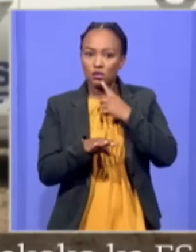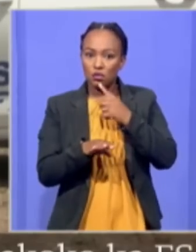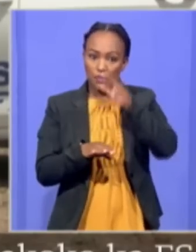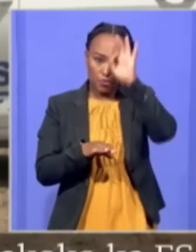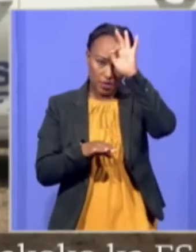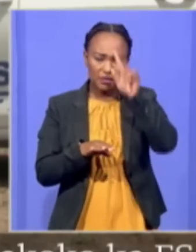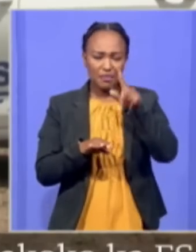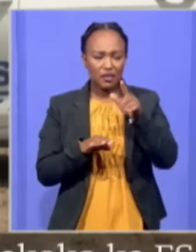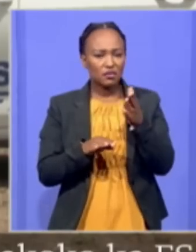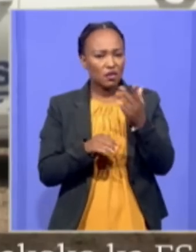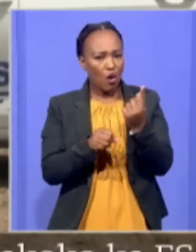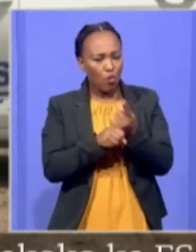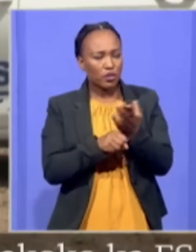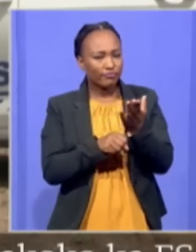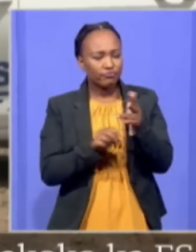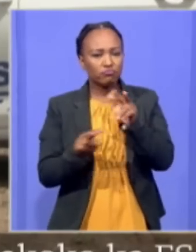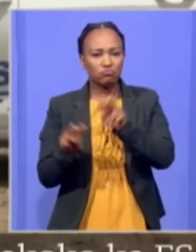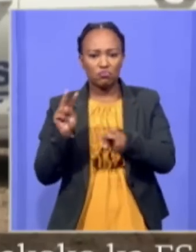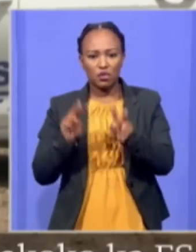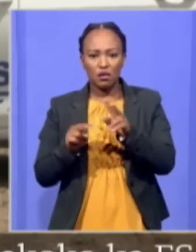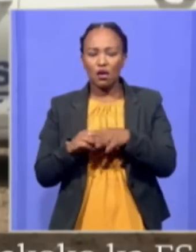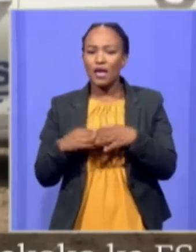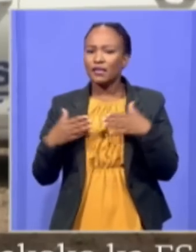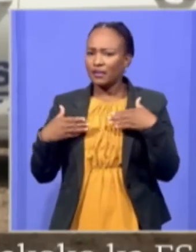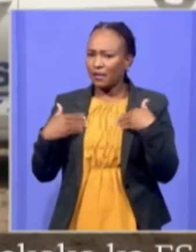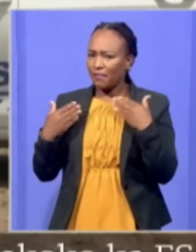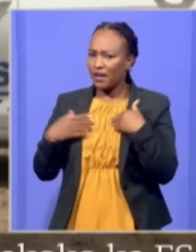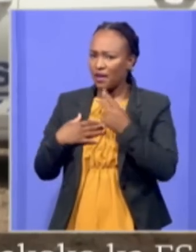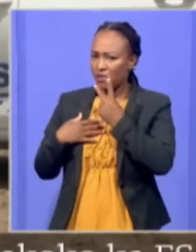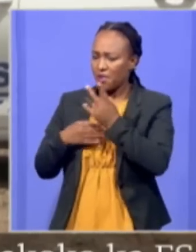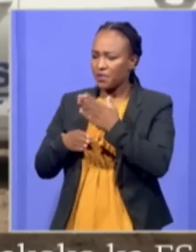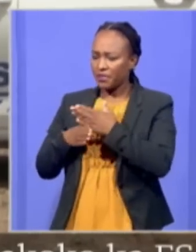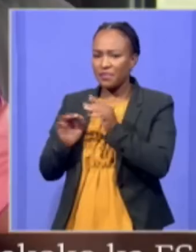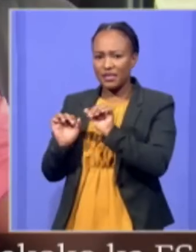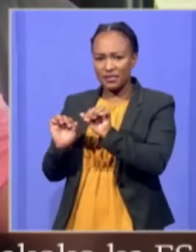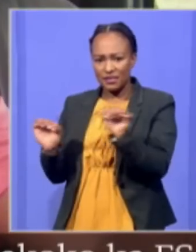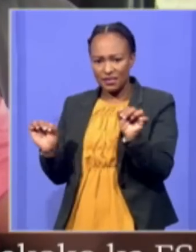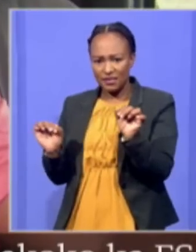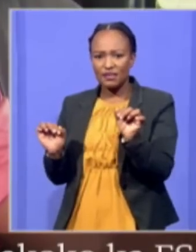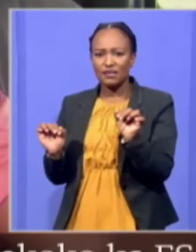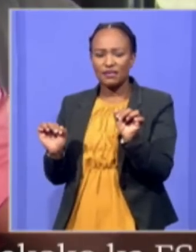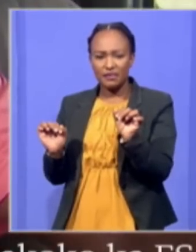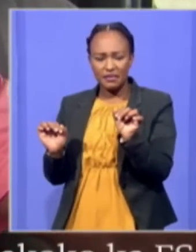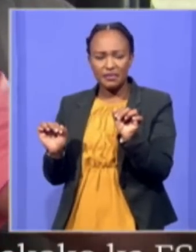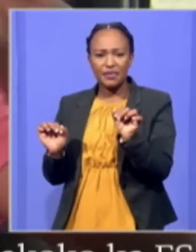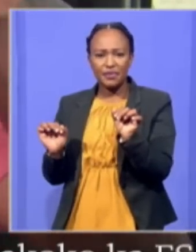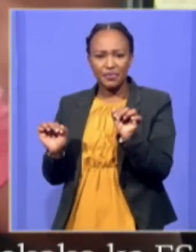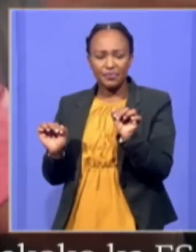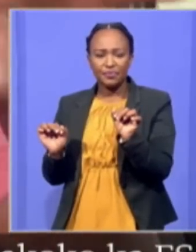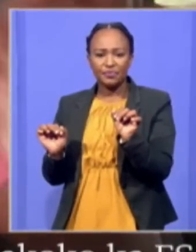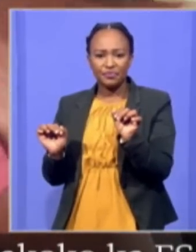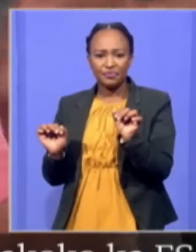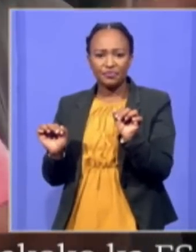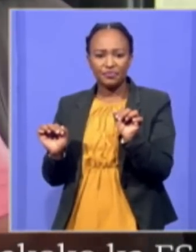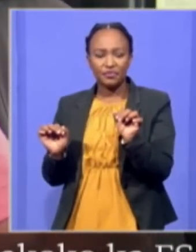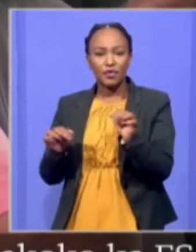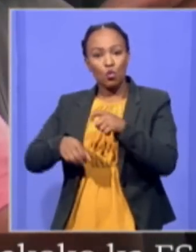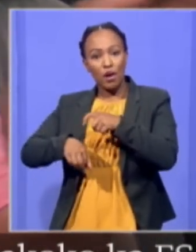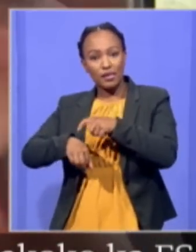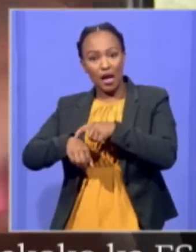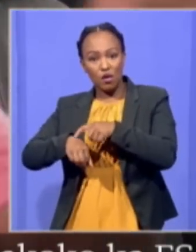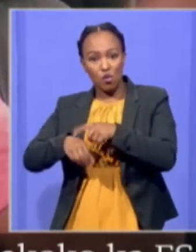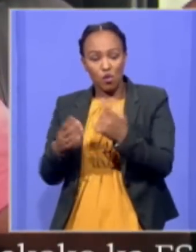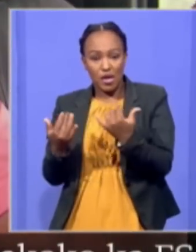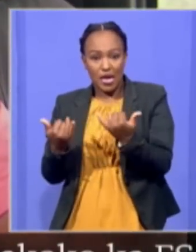dinako tsohle. Ke thabela ho bona mosebetsi o di-officers ba di etsang le especially ka nako ena